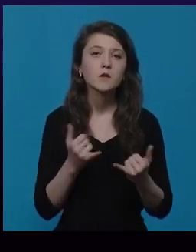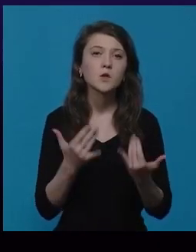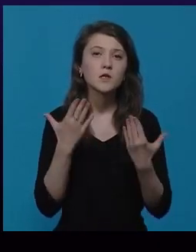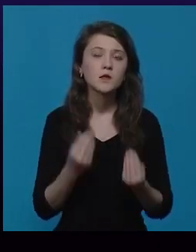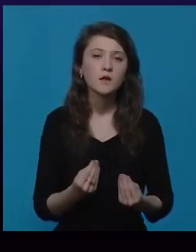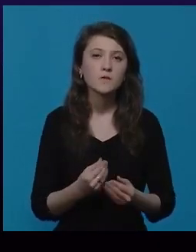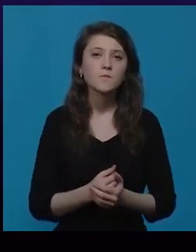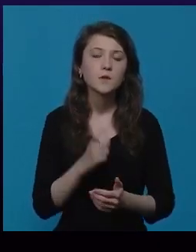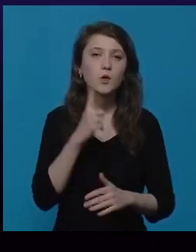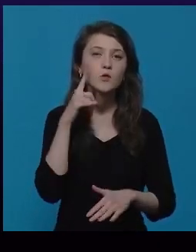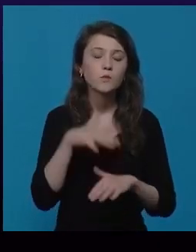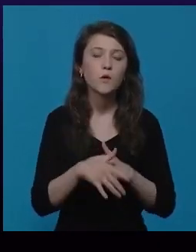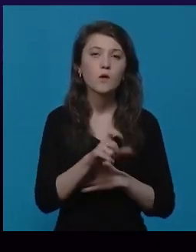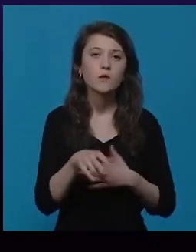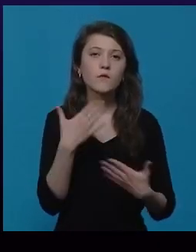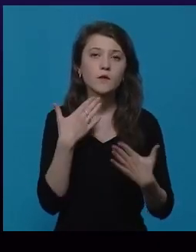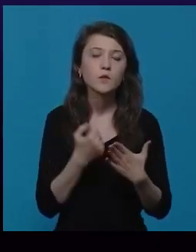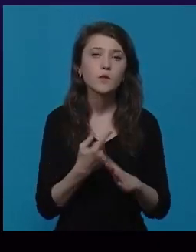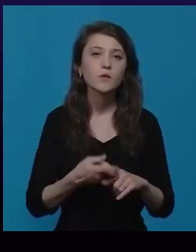з розумінням люди відносяться до цього,